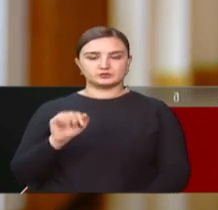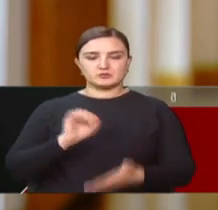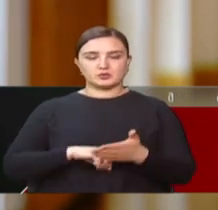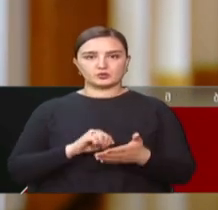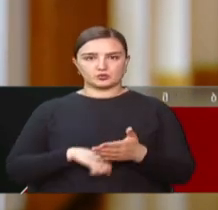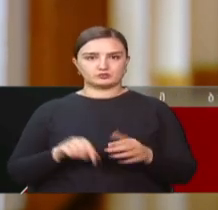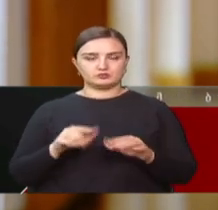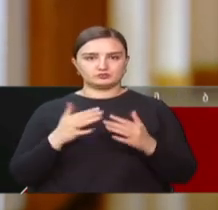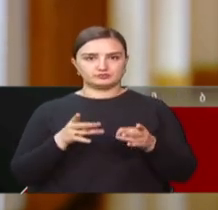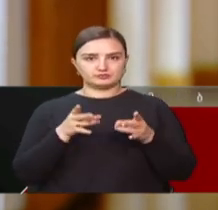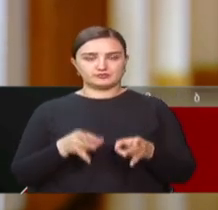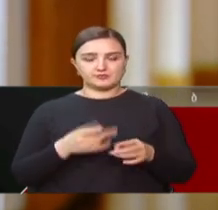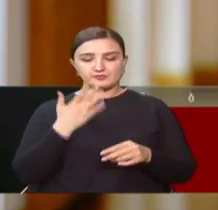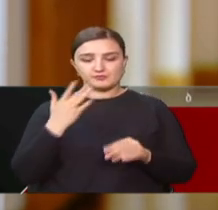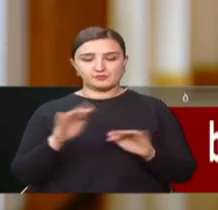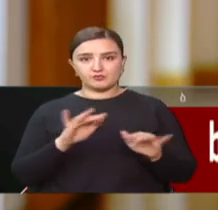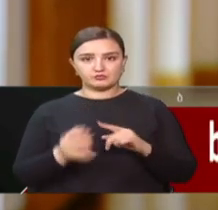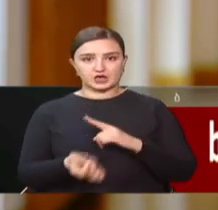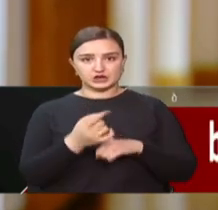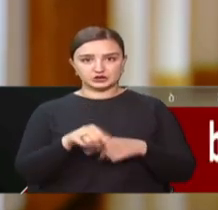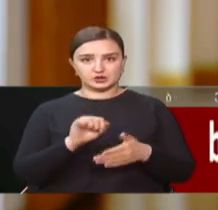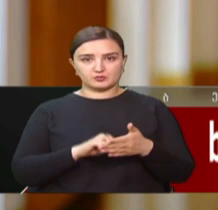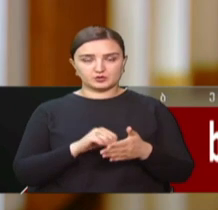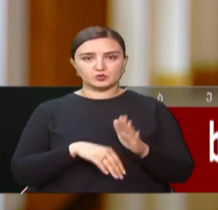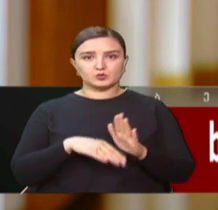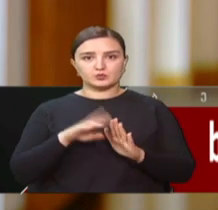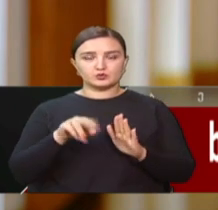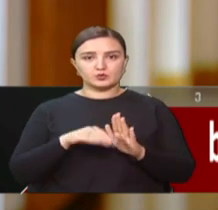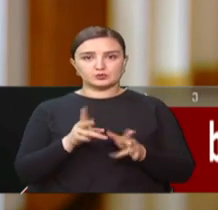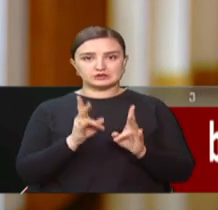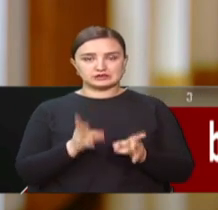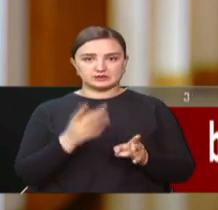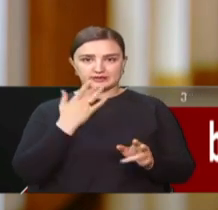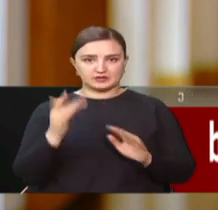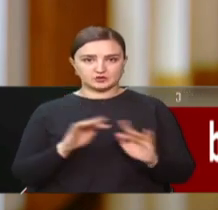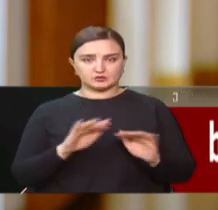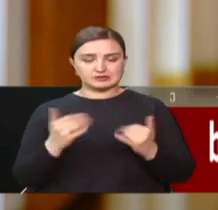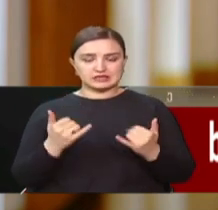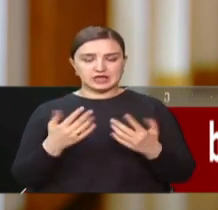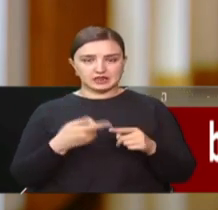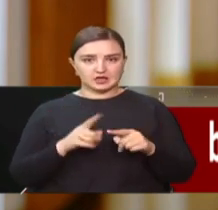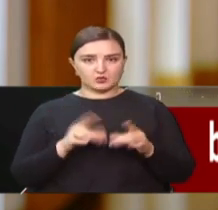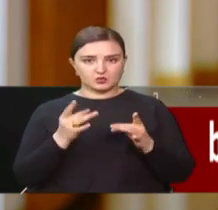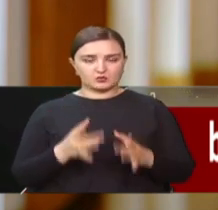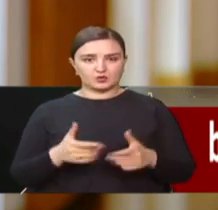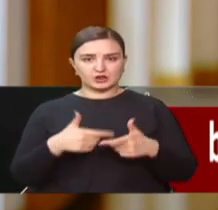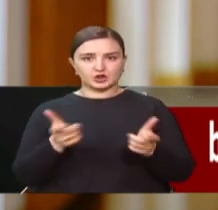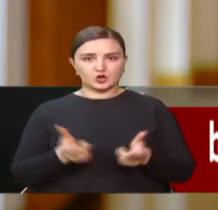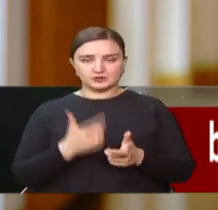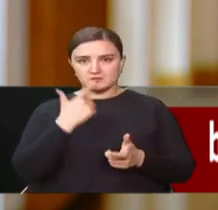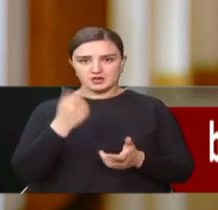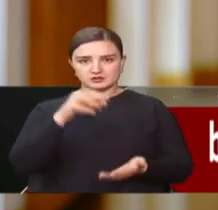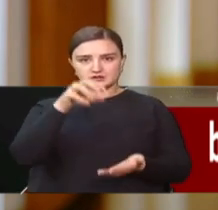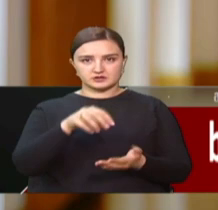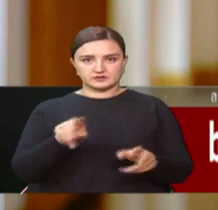ფაქტორი გაჩნდა ნაცმოძრაობაში, მის მერე უფრო და უფრო ზიანდება ნაცმოძრაობა და ახლა ეს უბრალოდ ტორტზე მარწყვიო რო